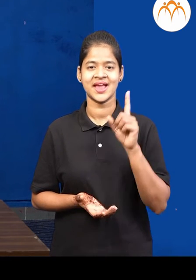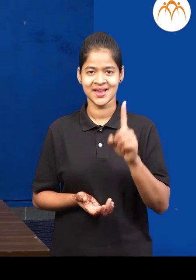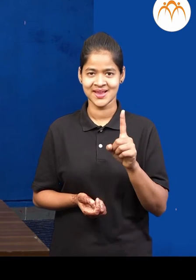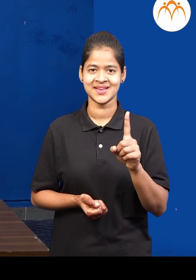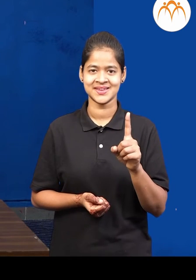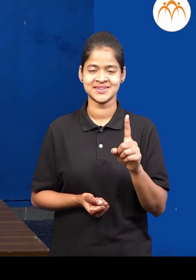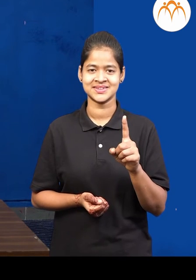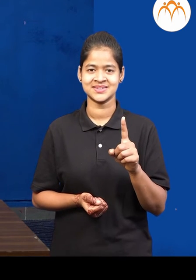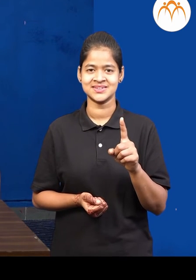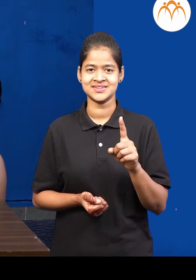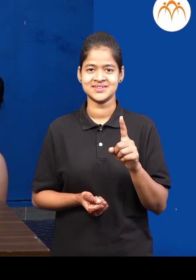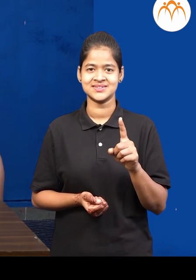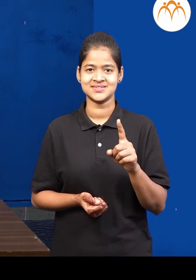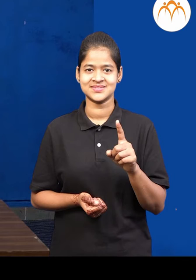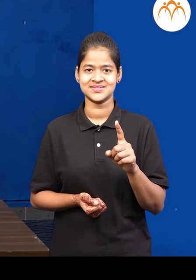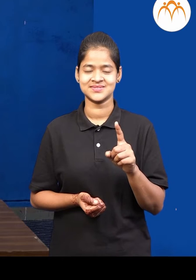एक